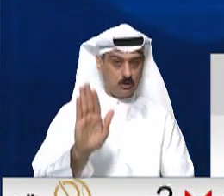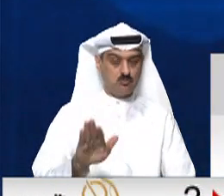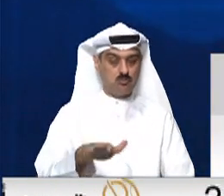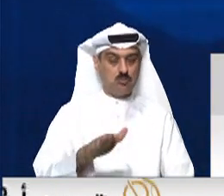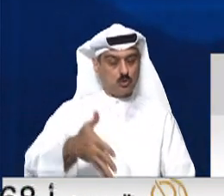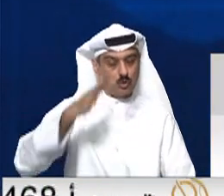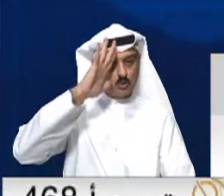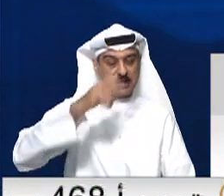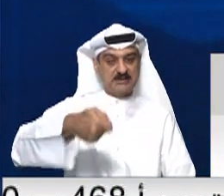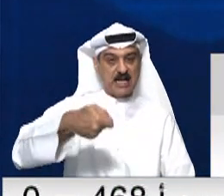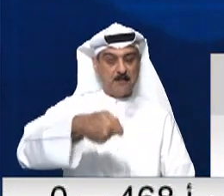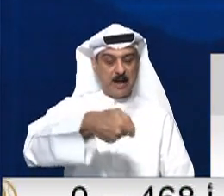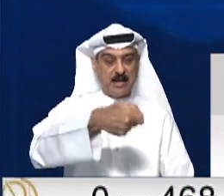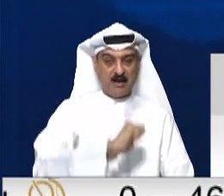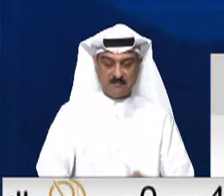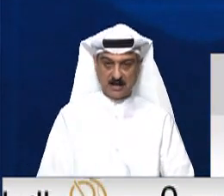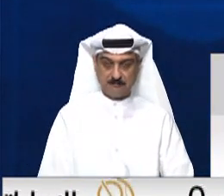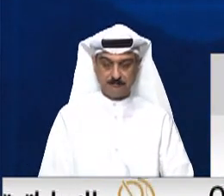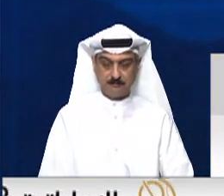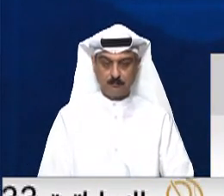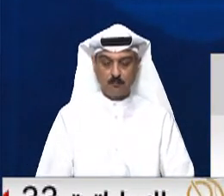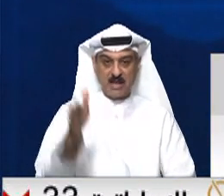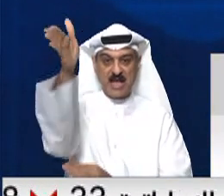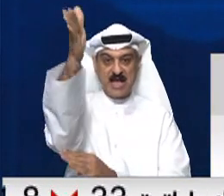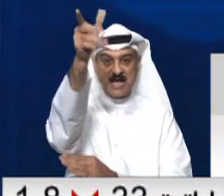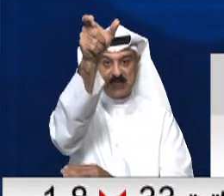جابر الأحمد الصباح وسفير دولة